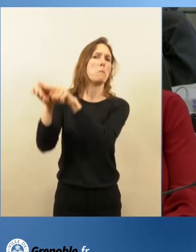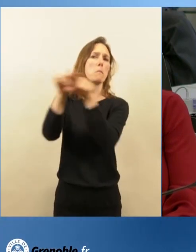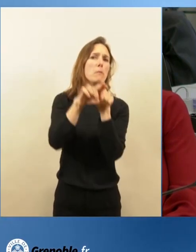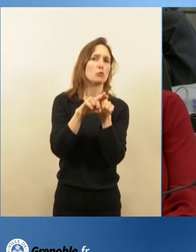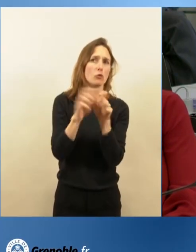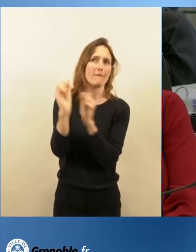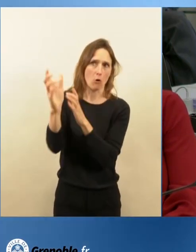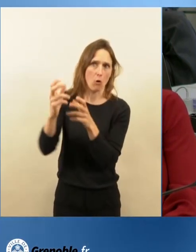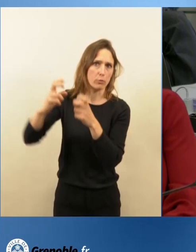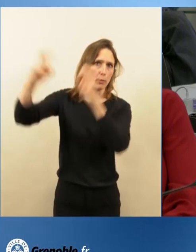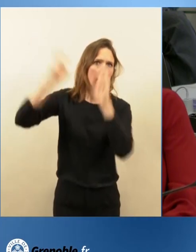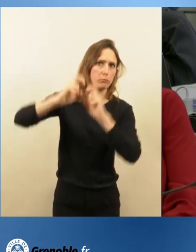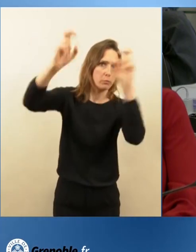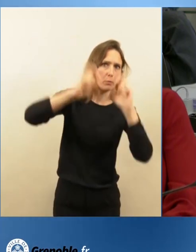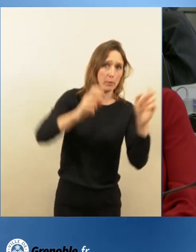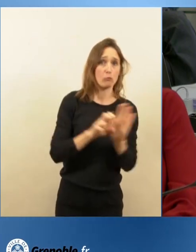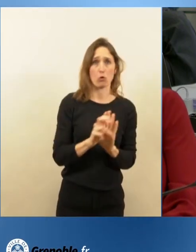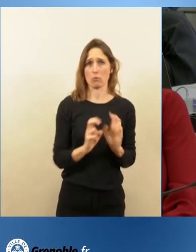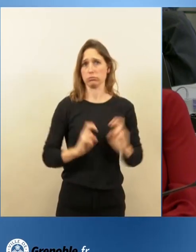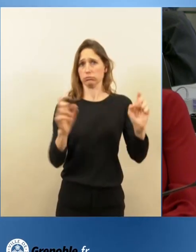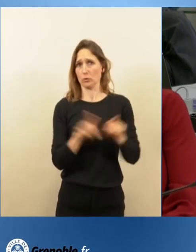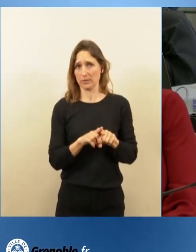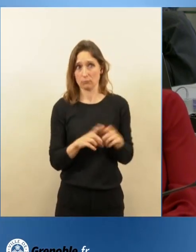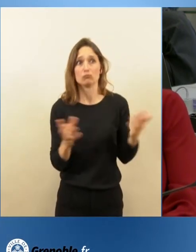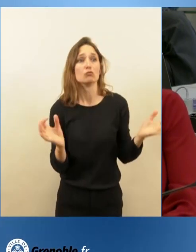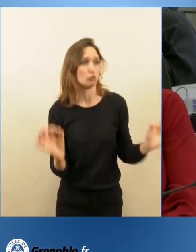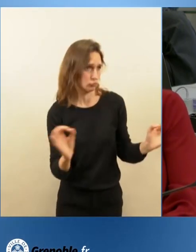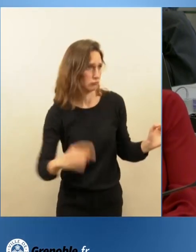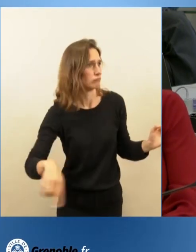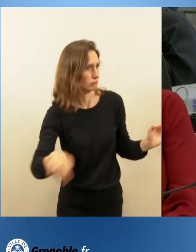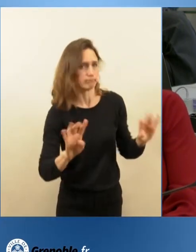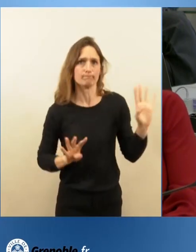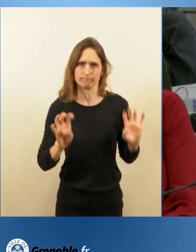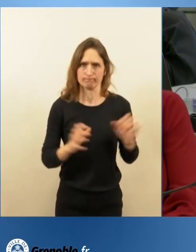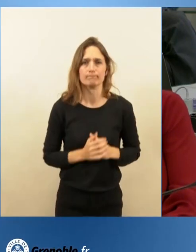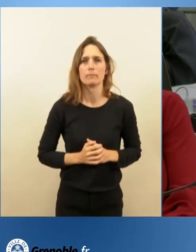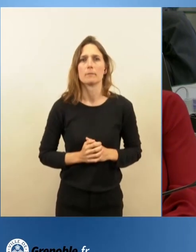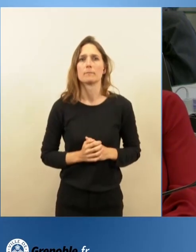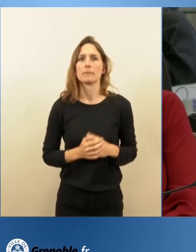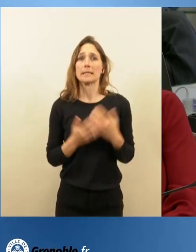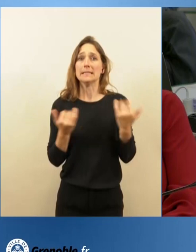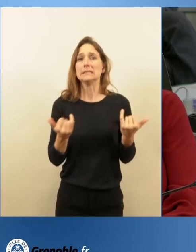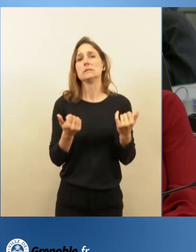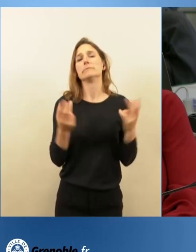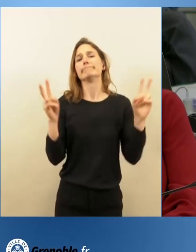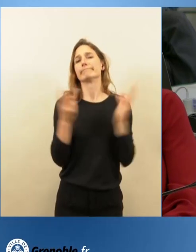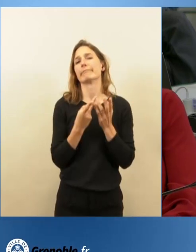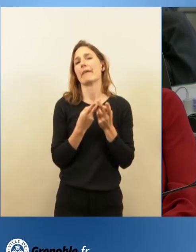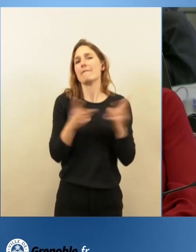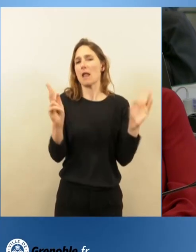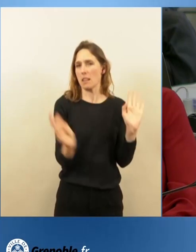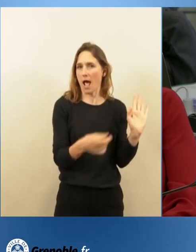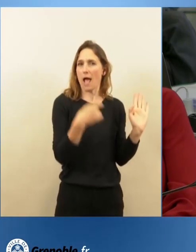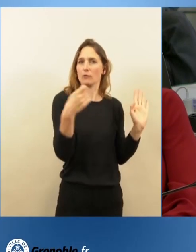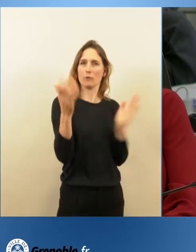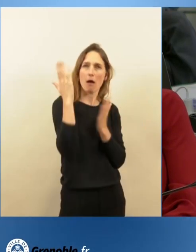aussi considérablement et oui c'est une réalité chers amis et finalement pour cette ville nature que l'on pouvait espérer